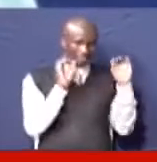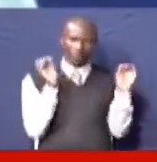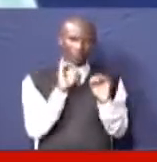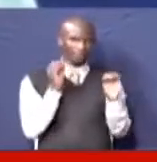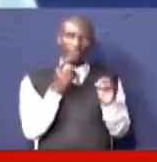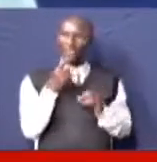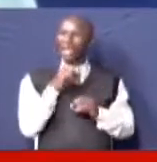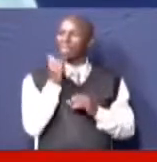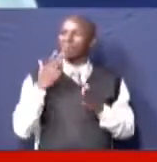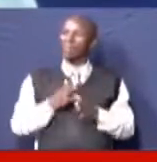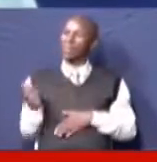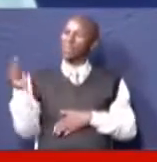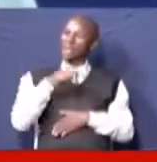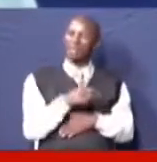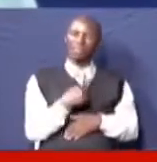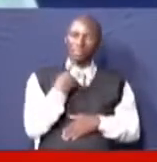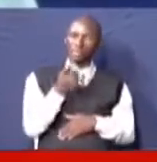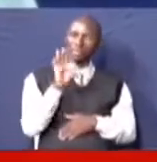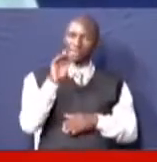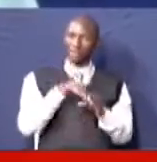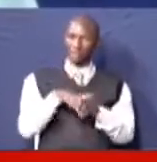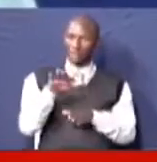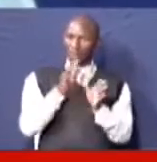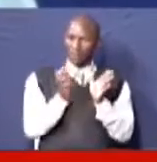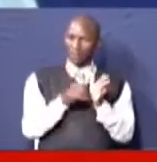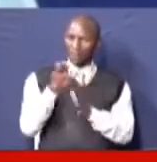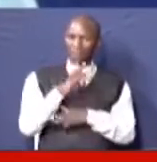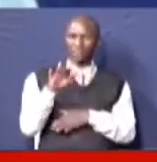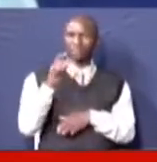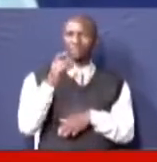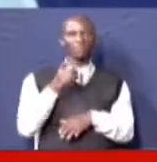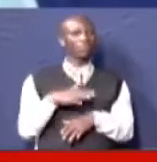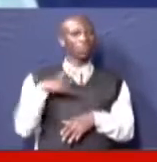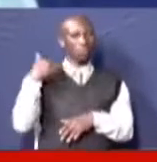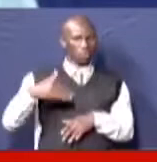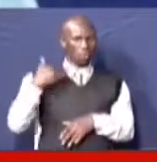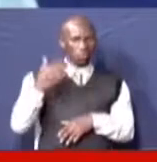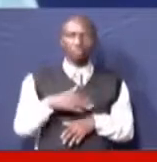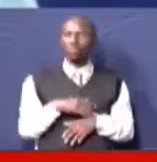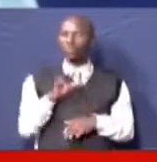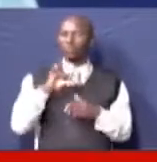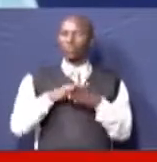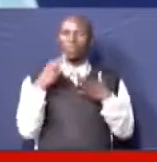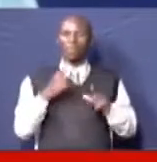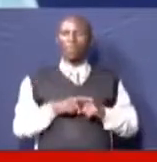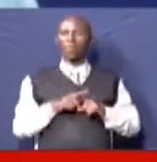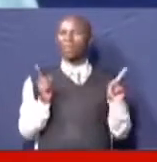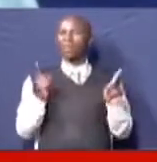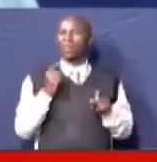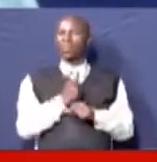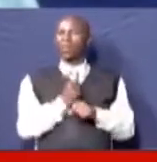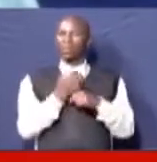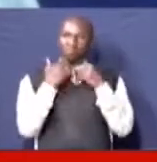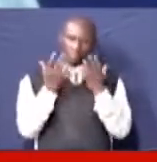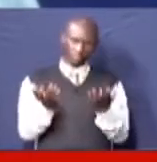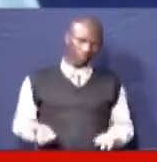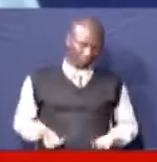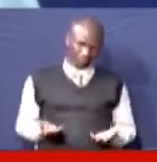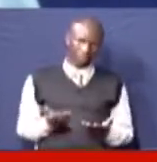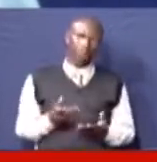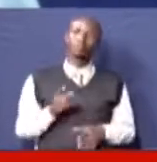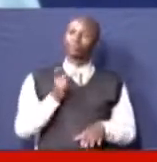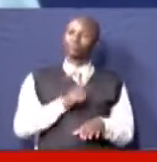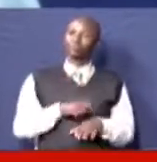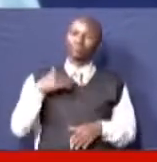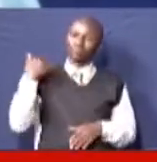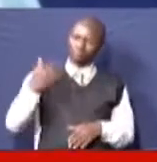Dukatate kuwa ni mundu, especially wa hapi tu Ukamba, ni kabinda na kabinda, uka kuniando kula, together at your position. Nika binda